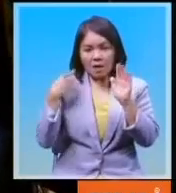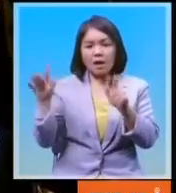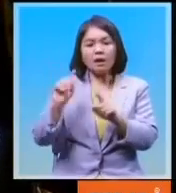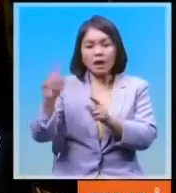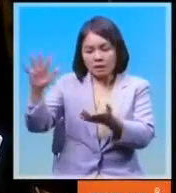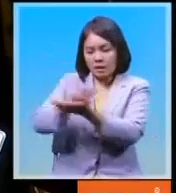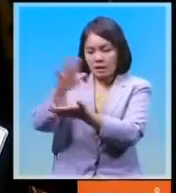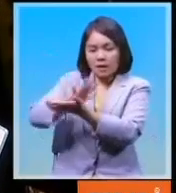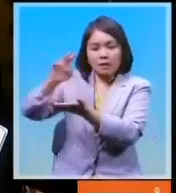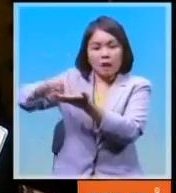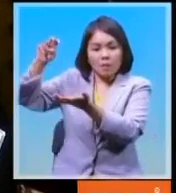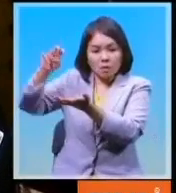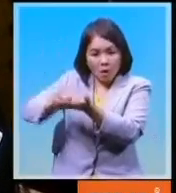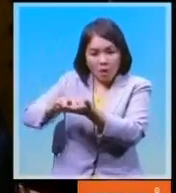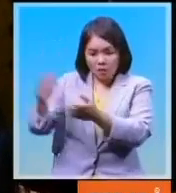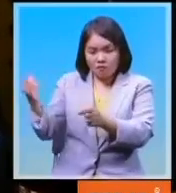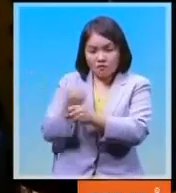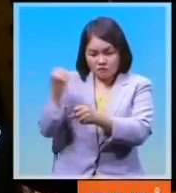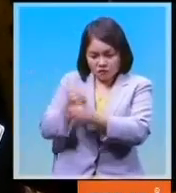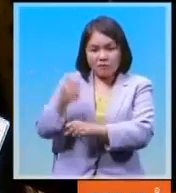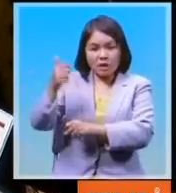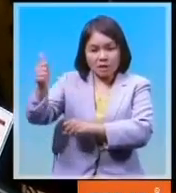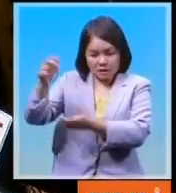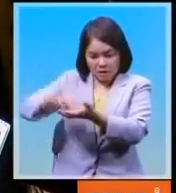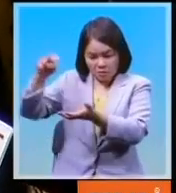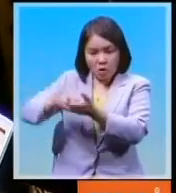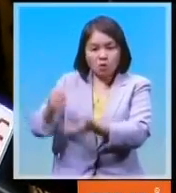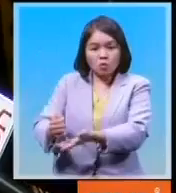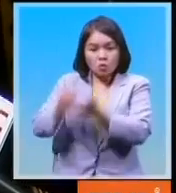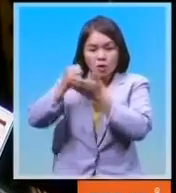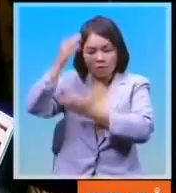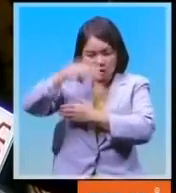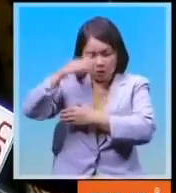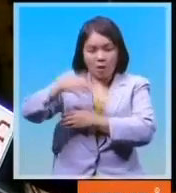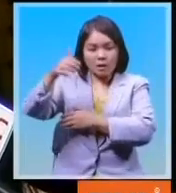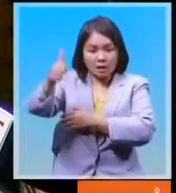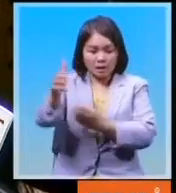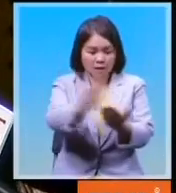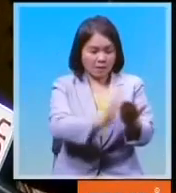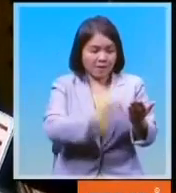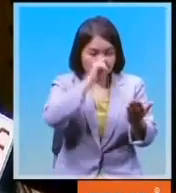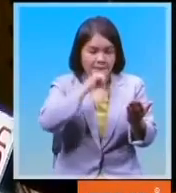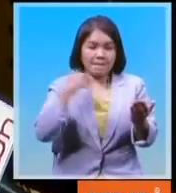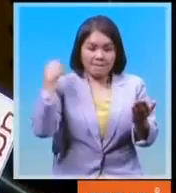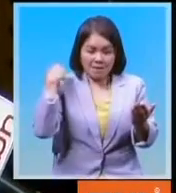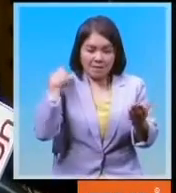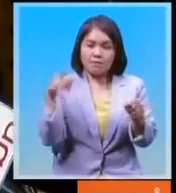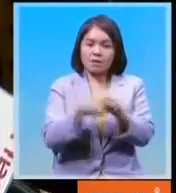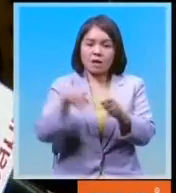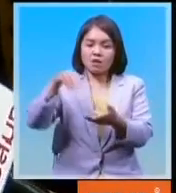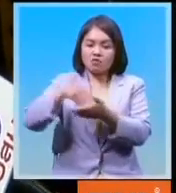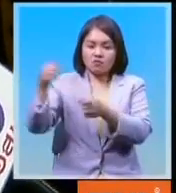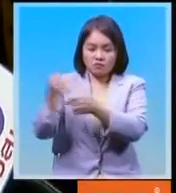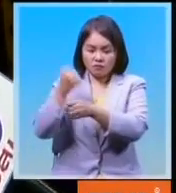หรือว่าเป็นสุนัขที่ถูกฝึกมาสำหรับการนี้โดยเฉพาะในประเทศไทยของเราก็มีศูนย์ฝึกก็จะมี